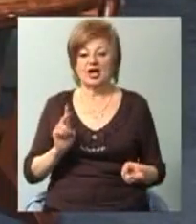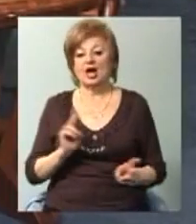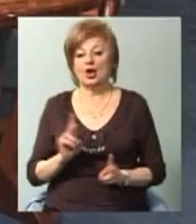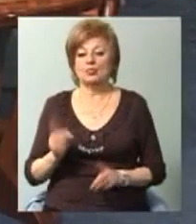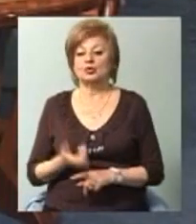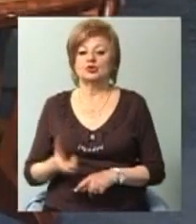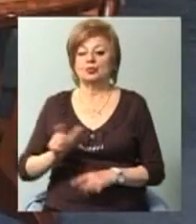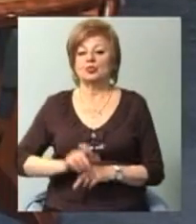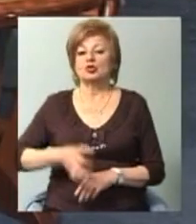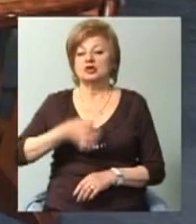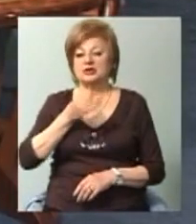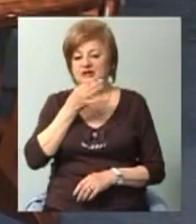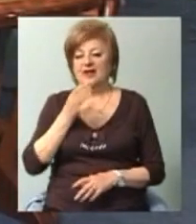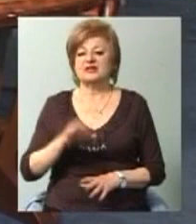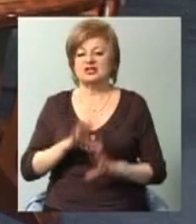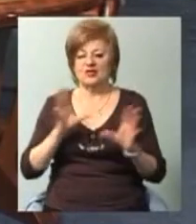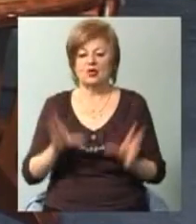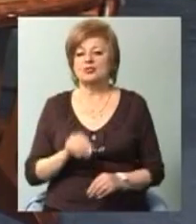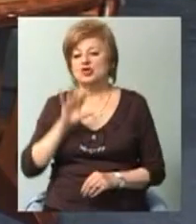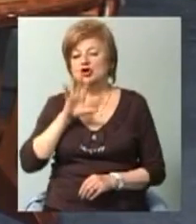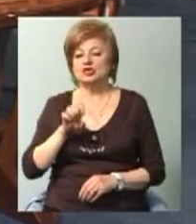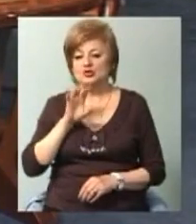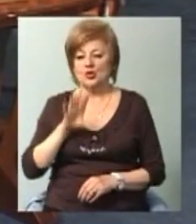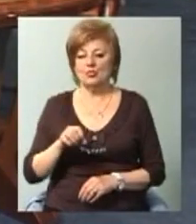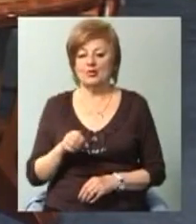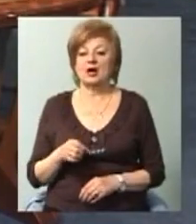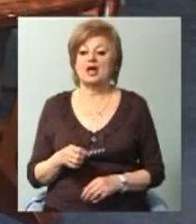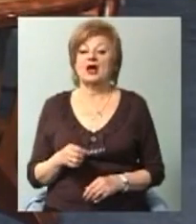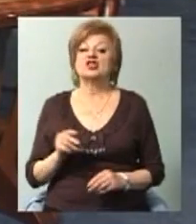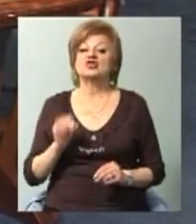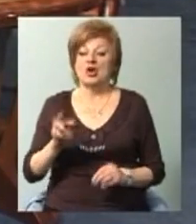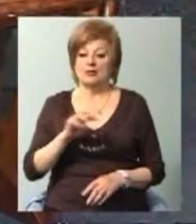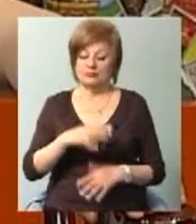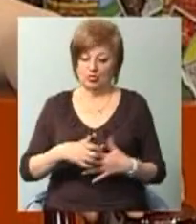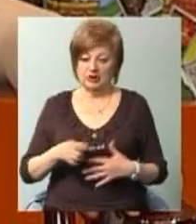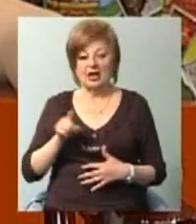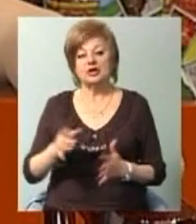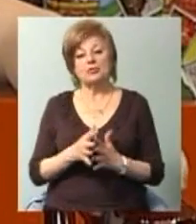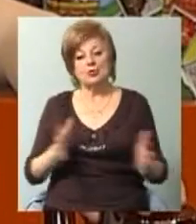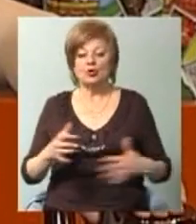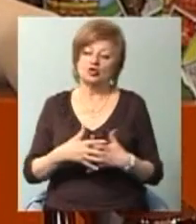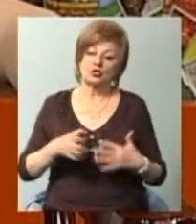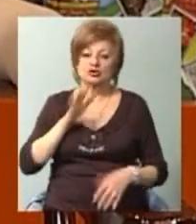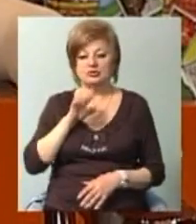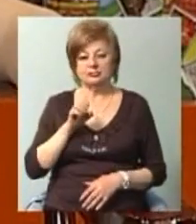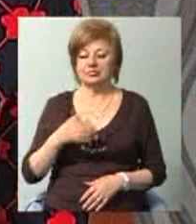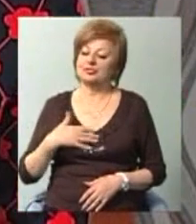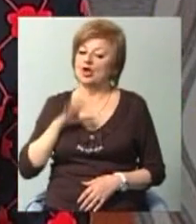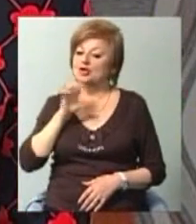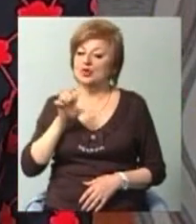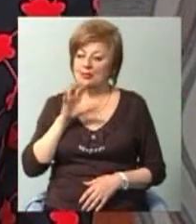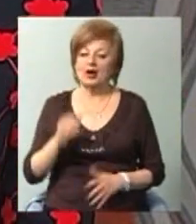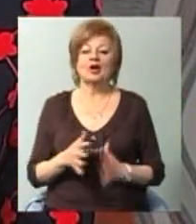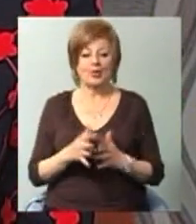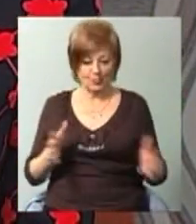більше до вподоби взагалі собаки або комусь і коти. Тобі хто дужче подобається, собаки чи коти? Собаки.